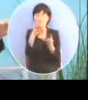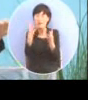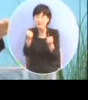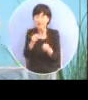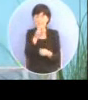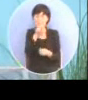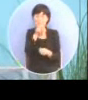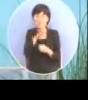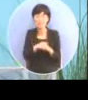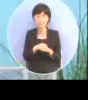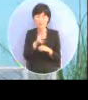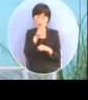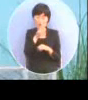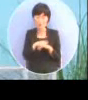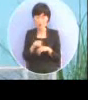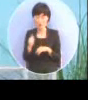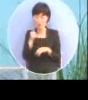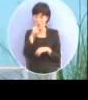trong nhà rất nhiều chuột.